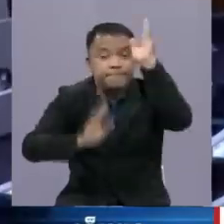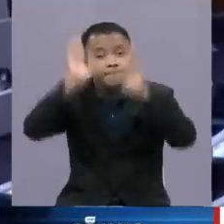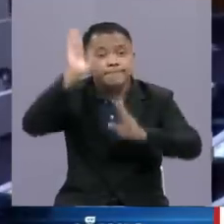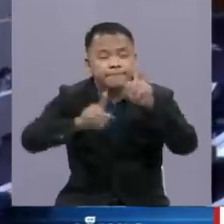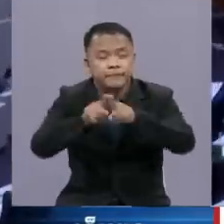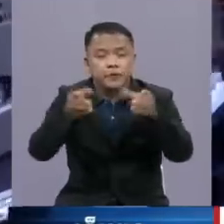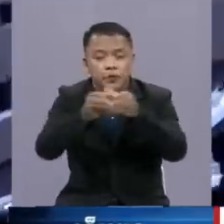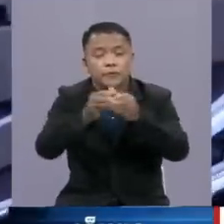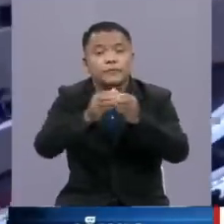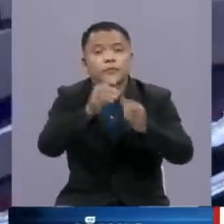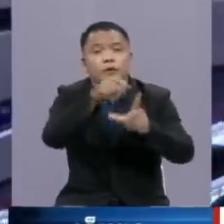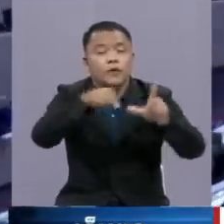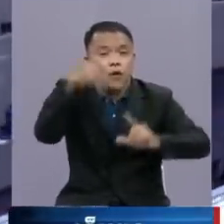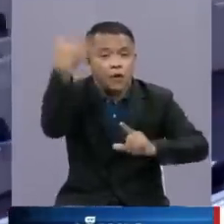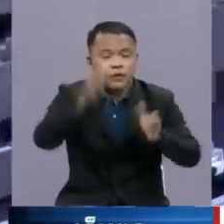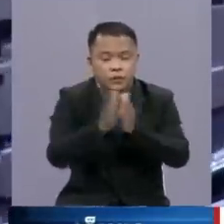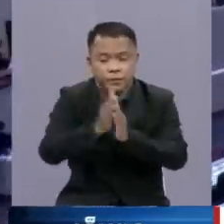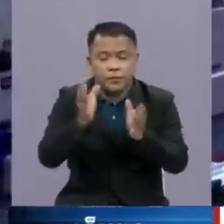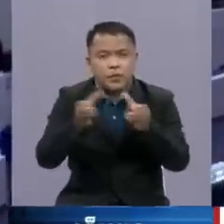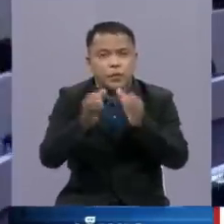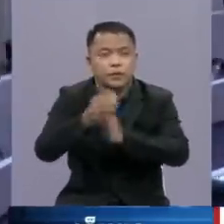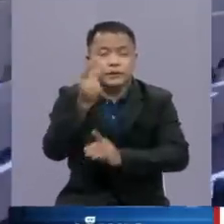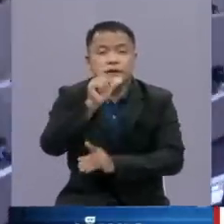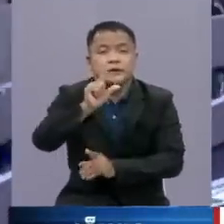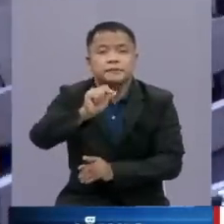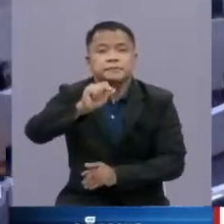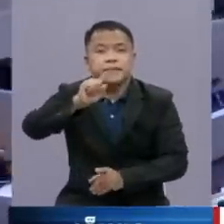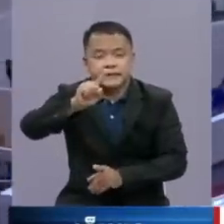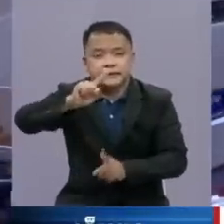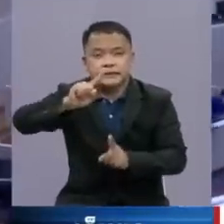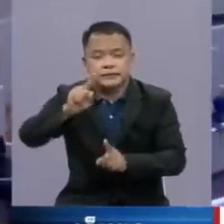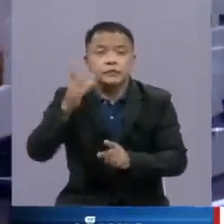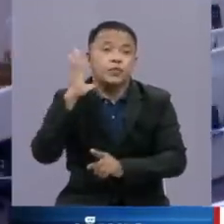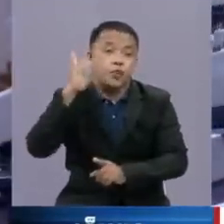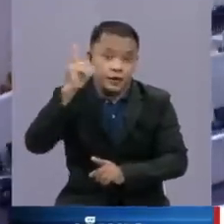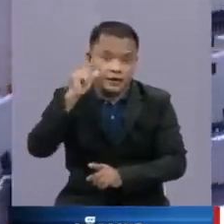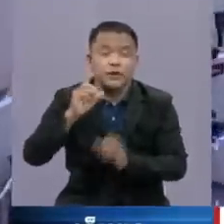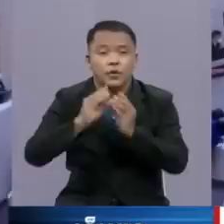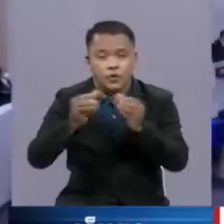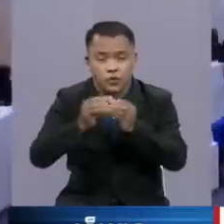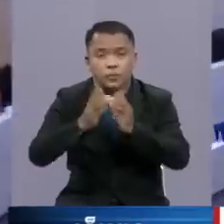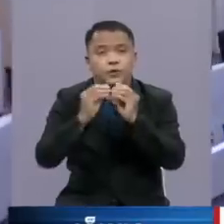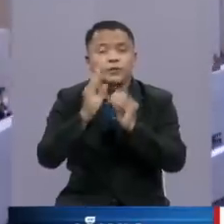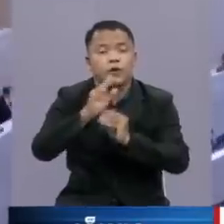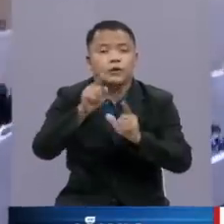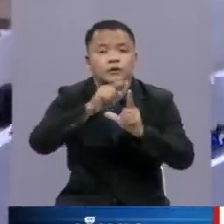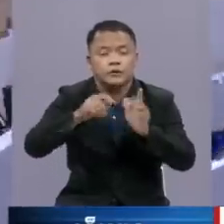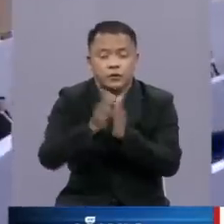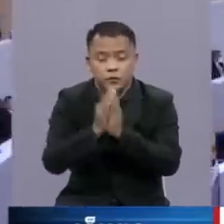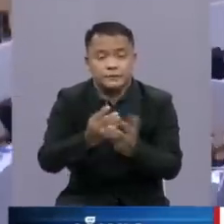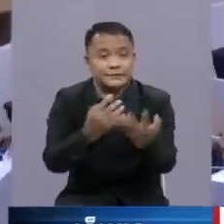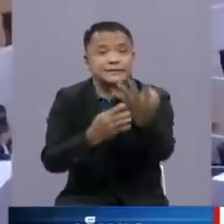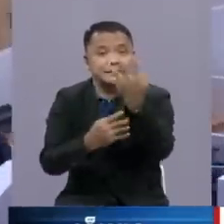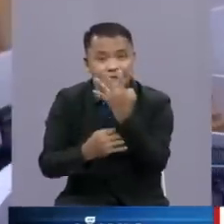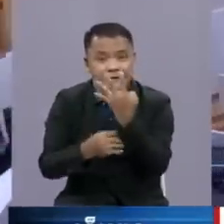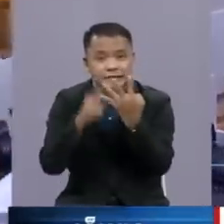ด้านในพรรคของตัวเองในงานสัมมนาพรรควันที่21ก็คือวันพรุ่งนี้เมื่อวานนี้เราเปิด4ตัวเต็งไปใ